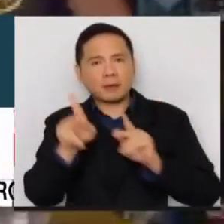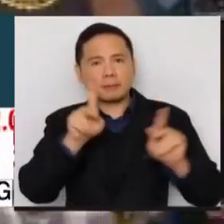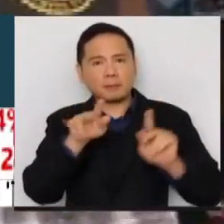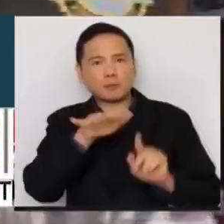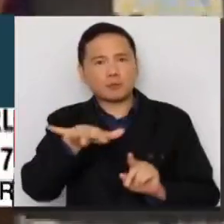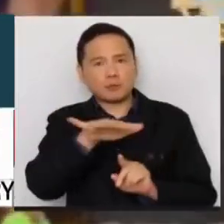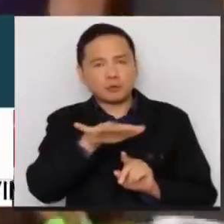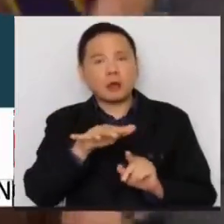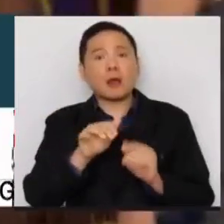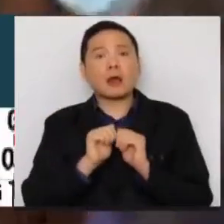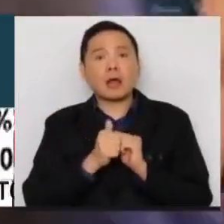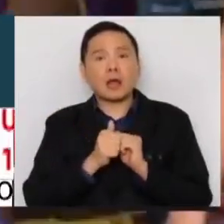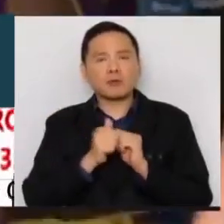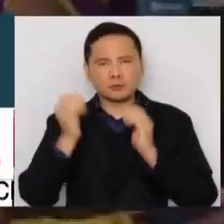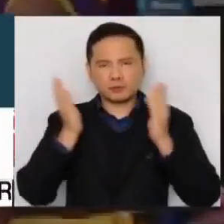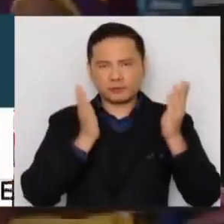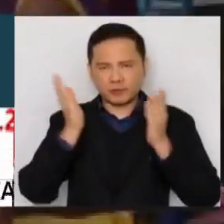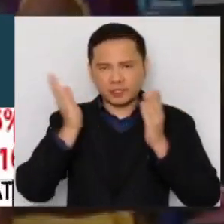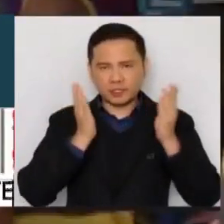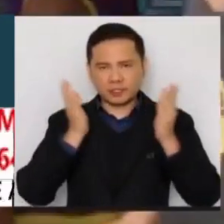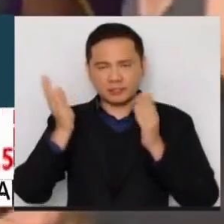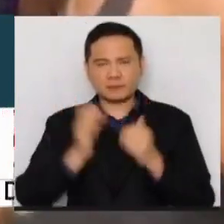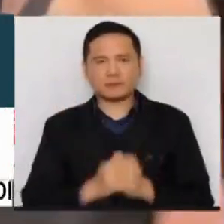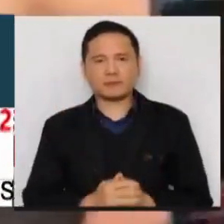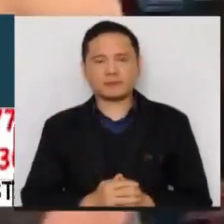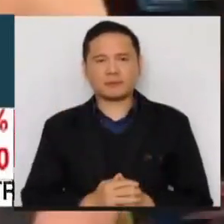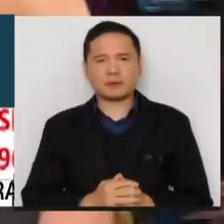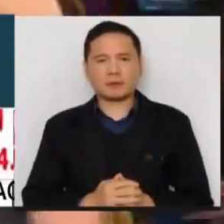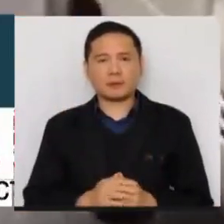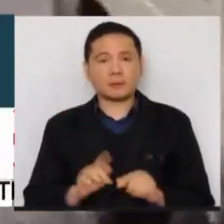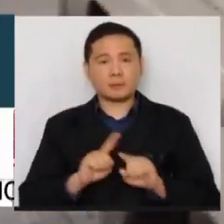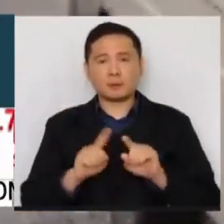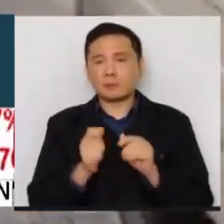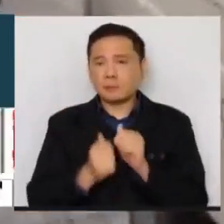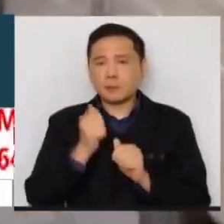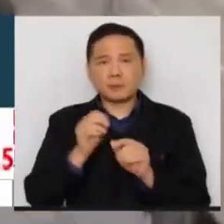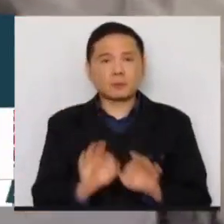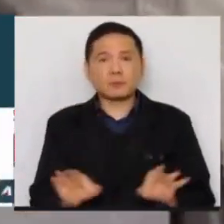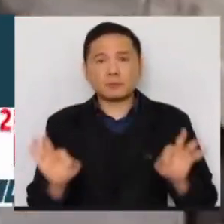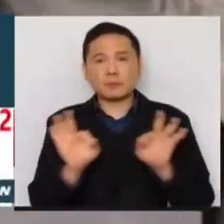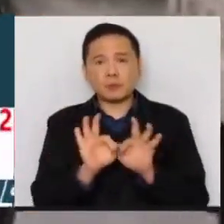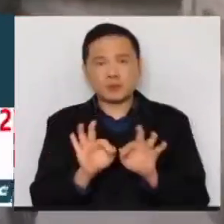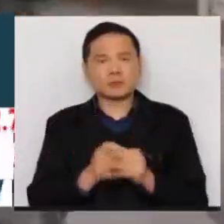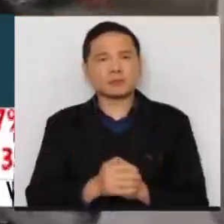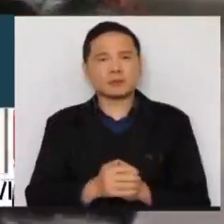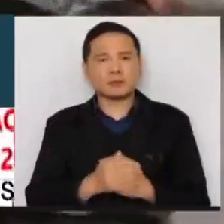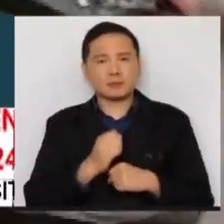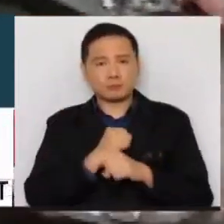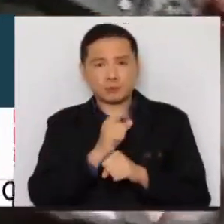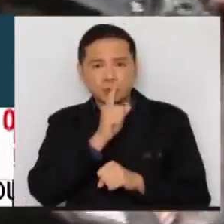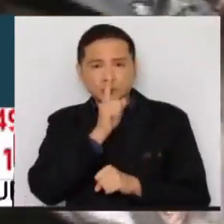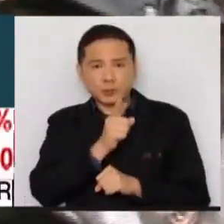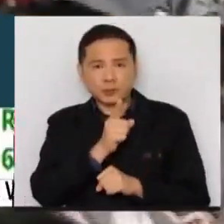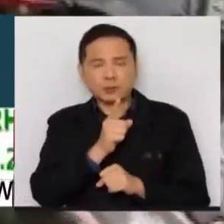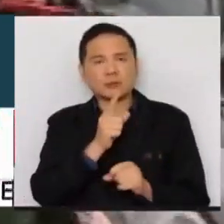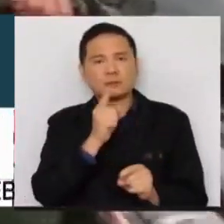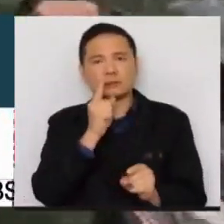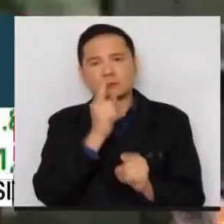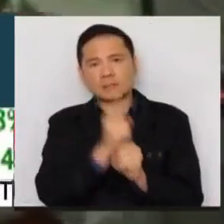serbisyo. Kaya nga, ang pinakamahalaga dyan is yung siguraduhin na tama